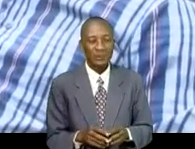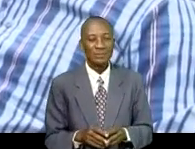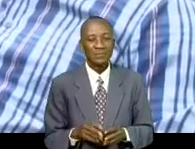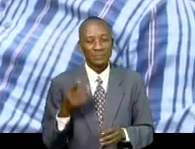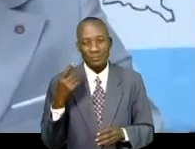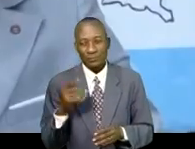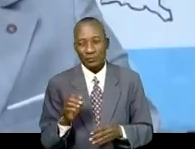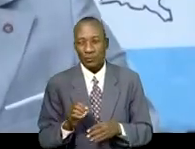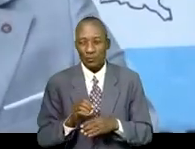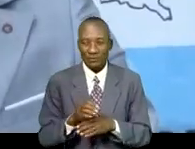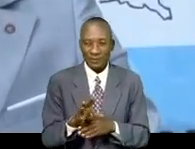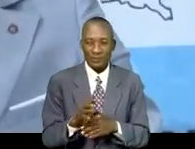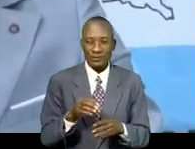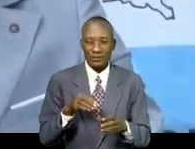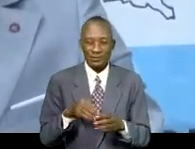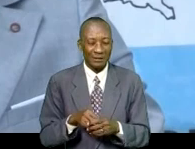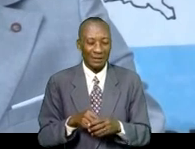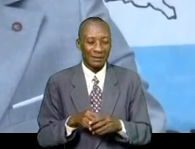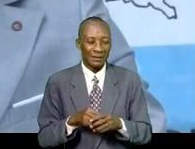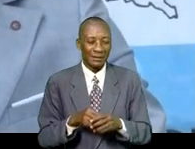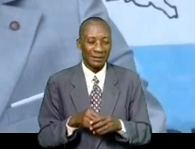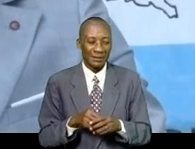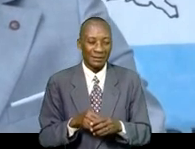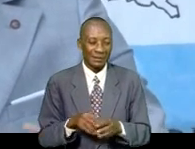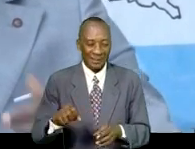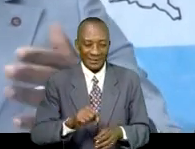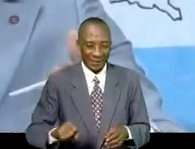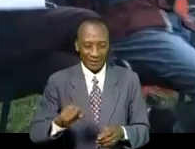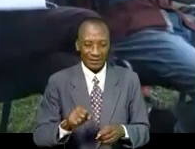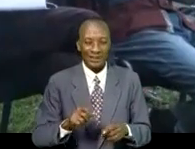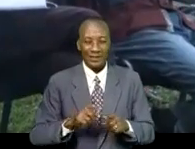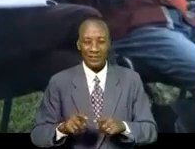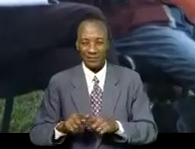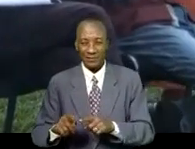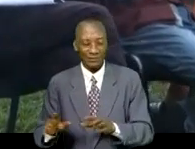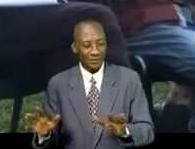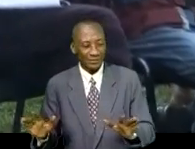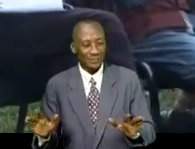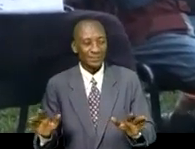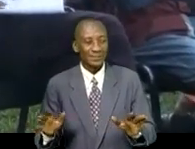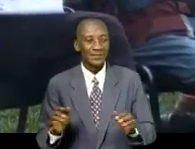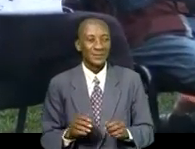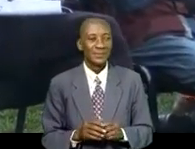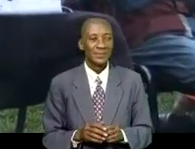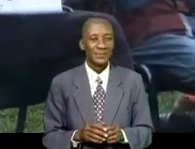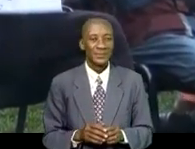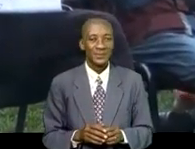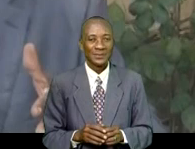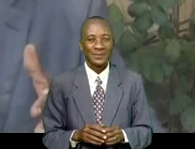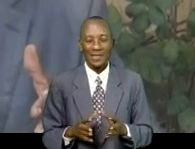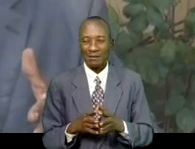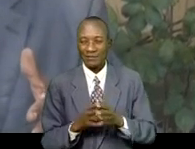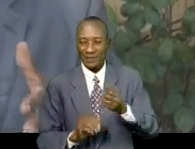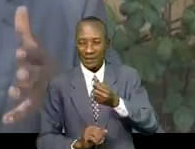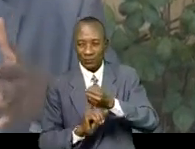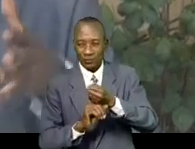niveau sectoriel, comme les relèvent les groupes de travail Climat Red et Rénové, CODELT, CTIDD avec l'appui des RRI